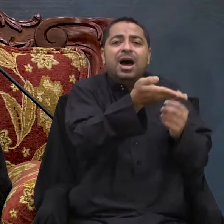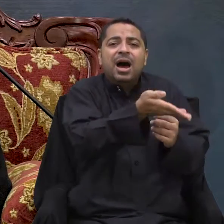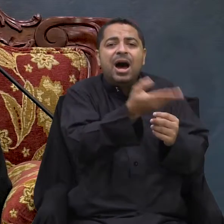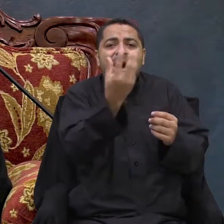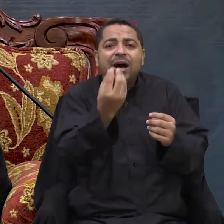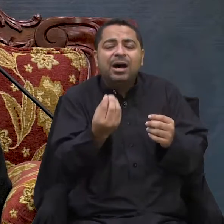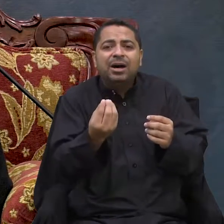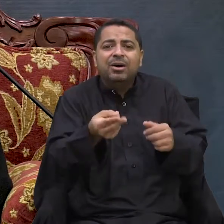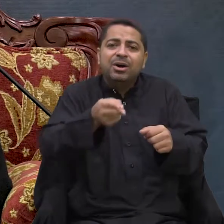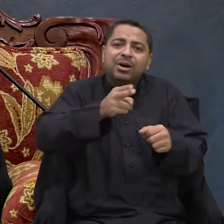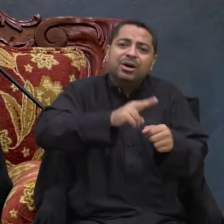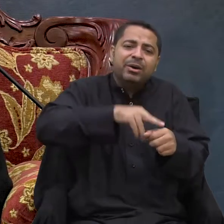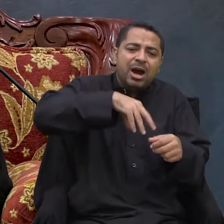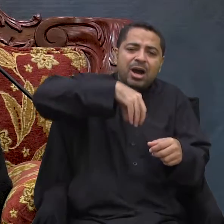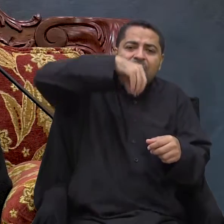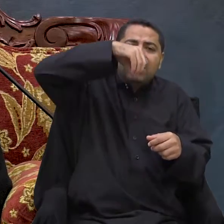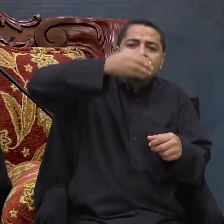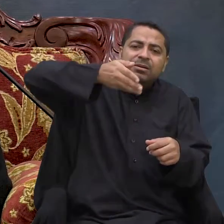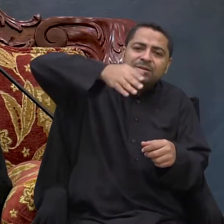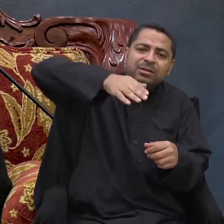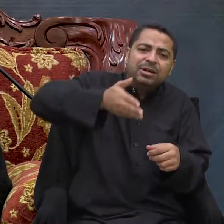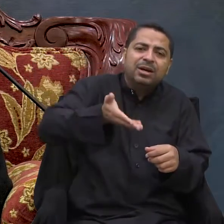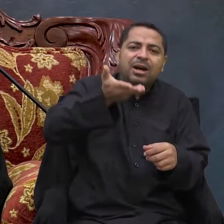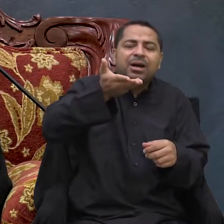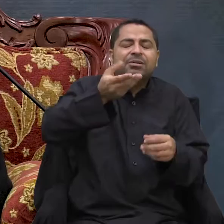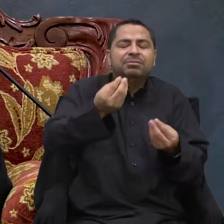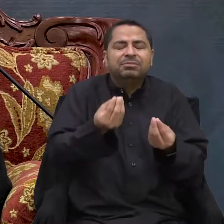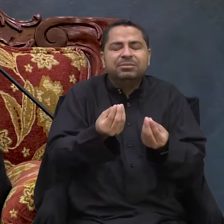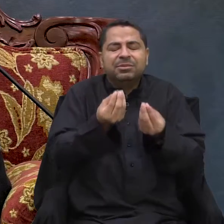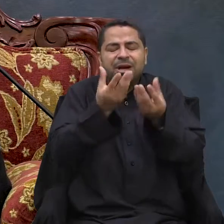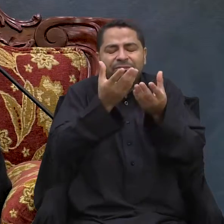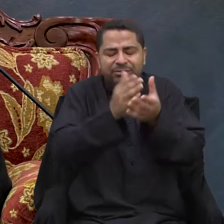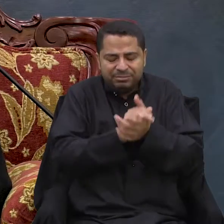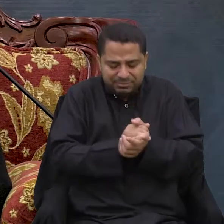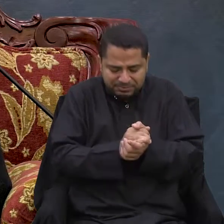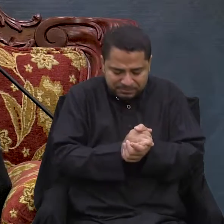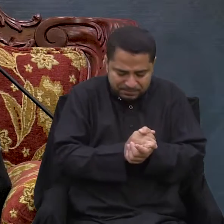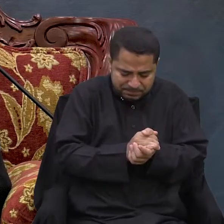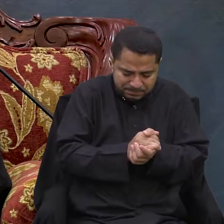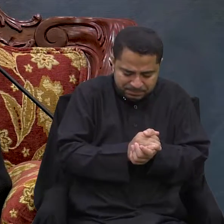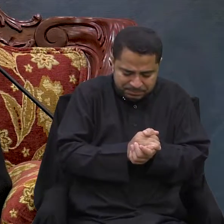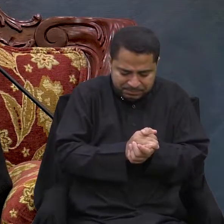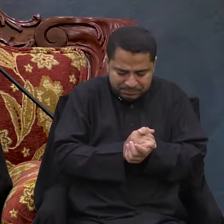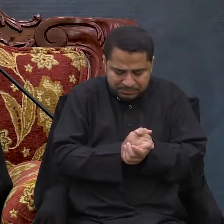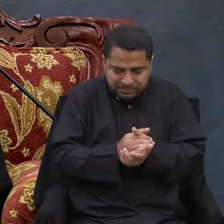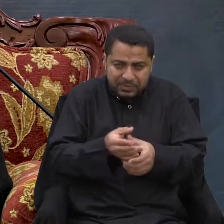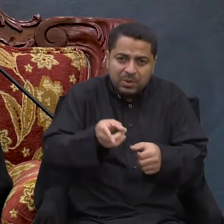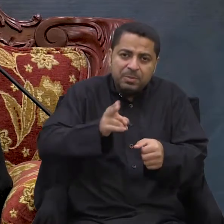دخل براح روح حسين تظهر